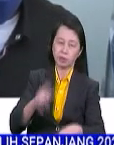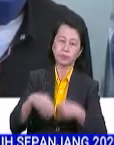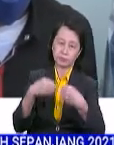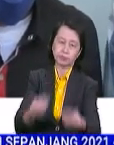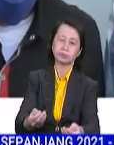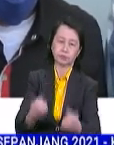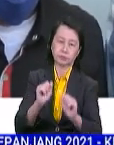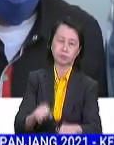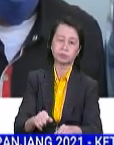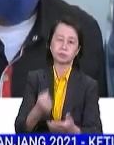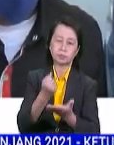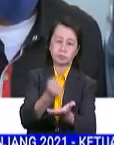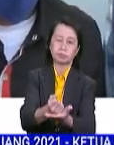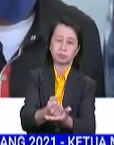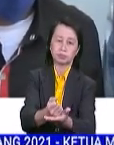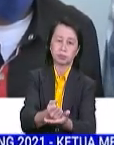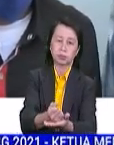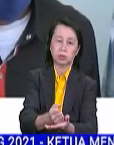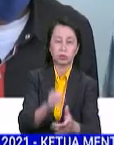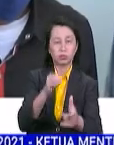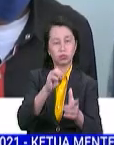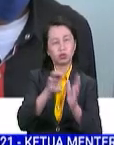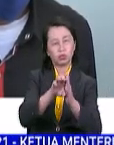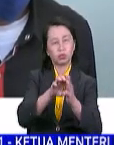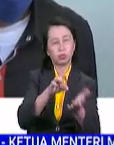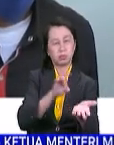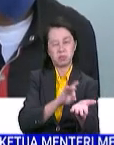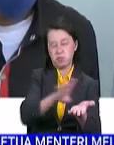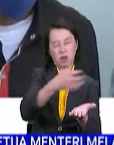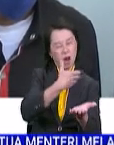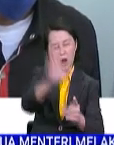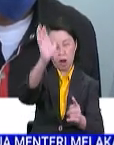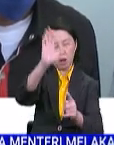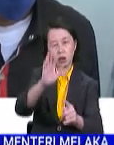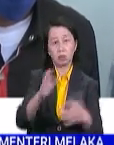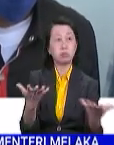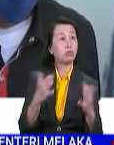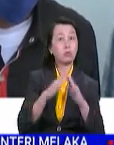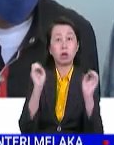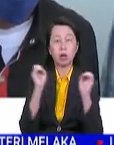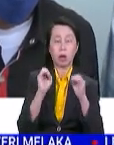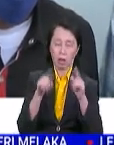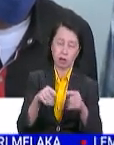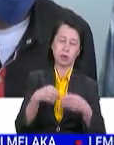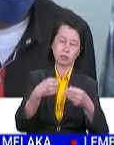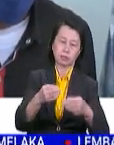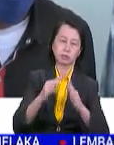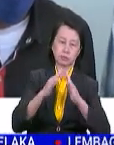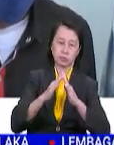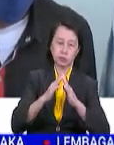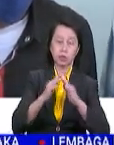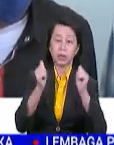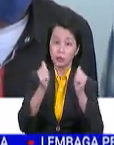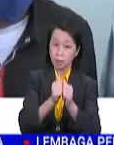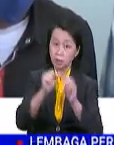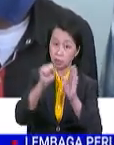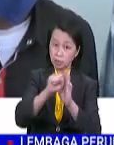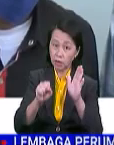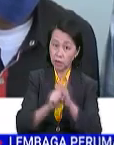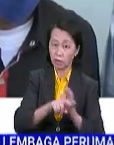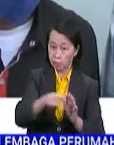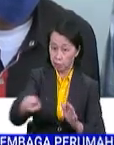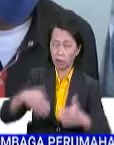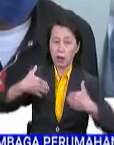Mungkin kena halau ke banyak kes-kes macam ini kan. Yang itu kita bagi. Dengan syarat mereka